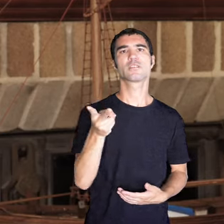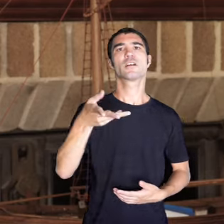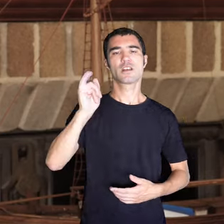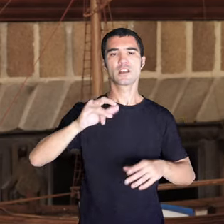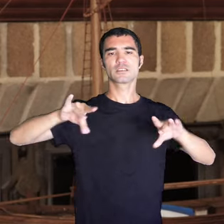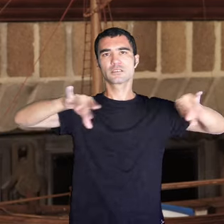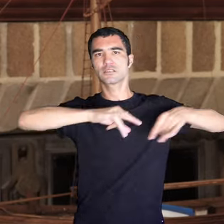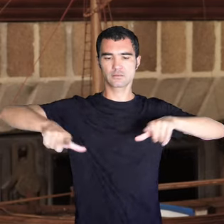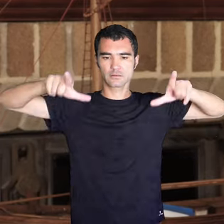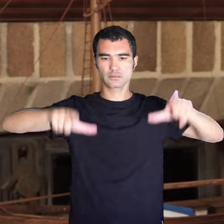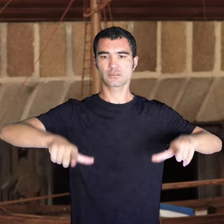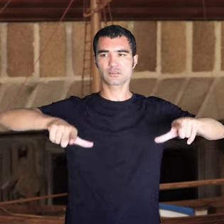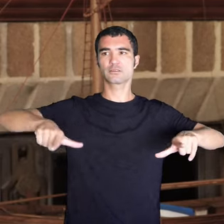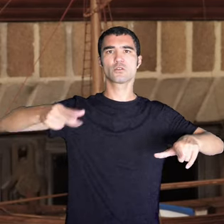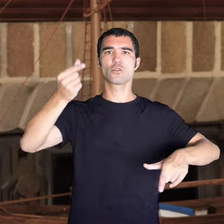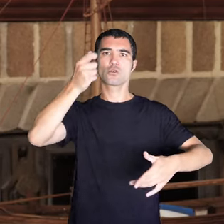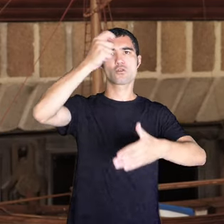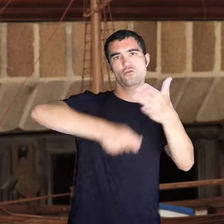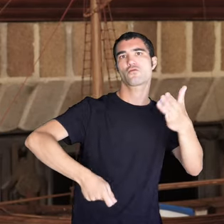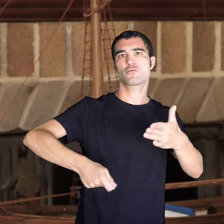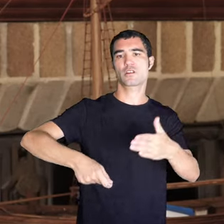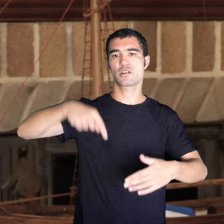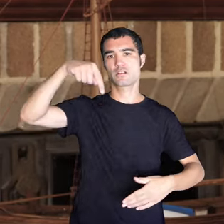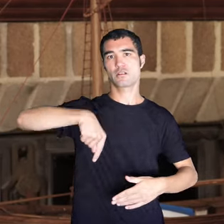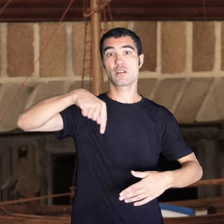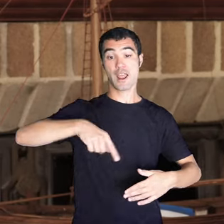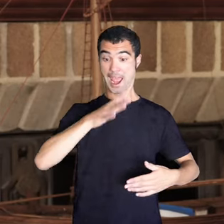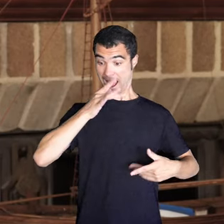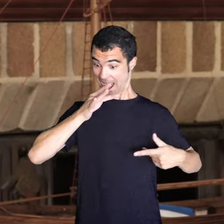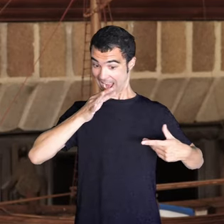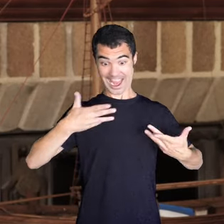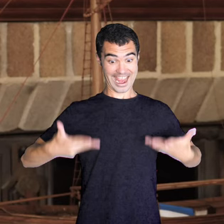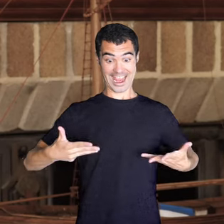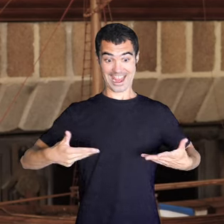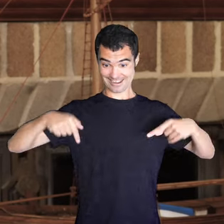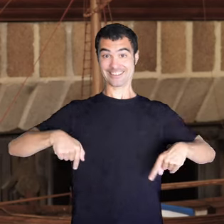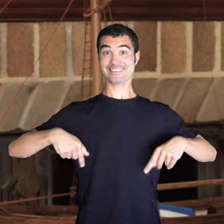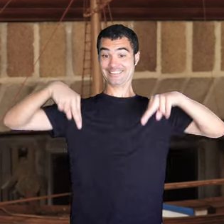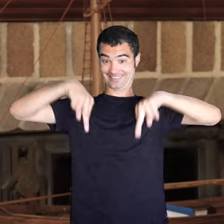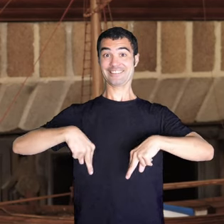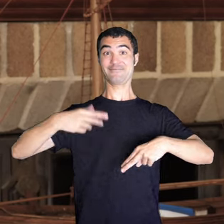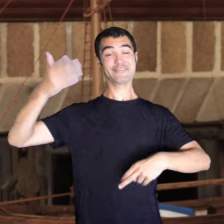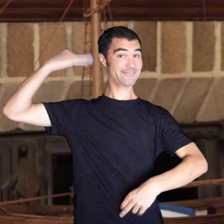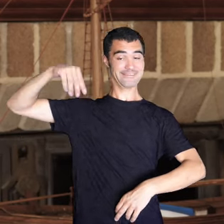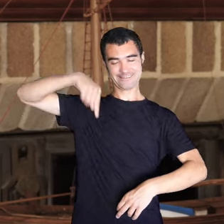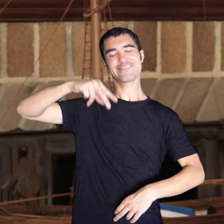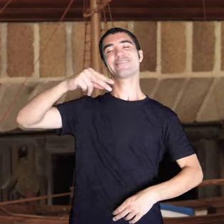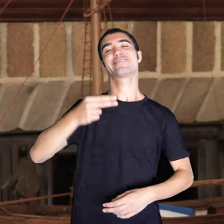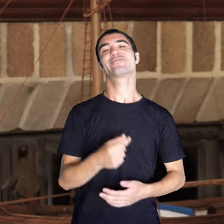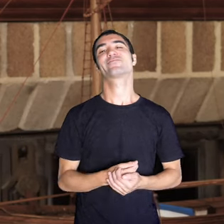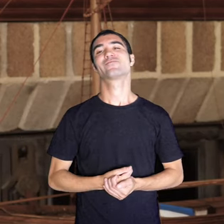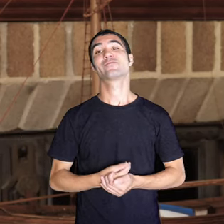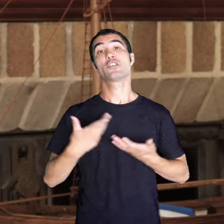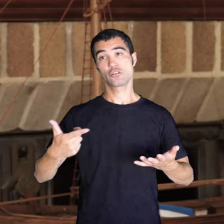un solar que havien comprat, precisament des d'aquí on està mare, i ja vaig proposar